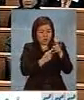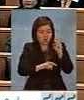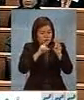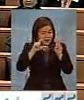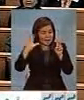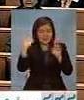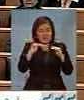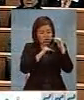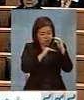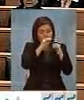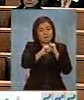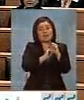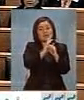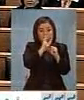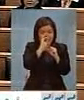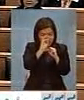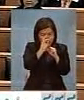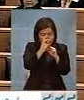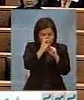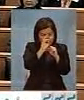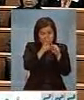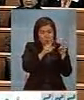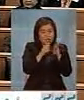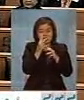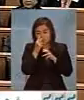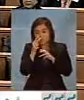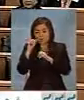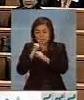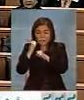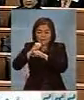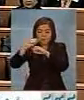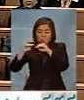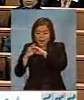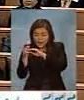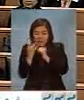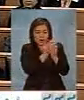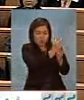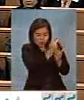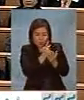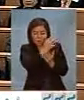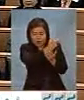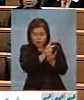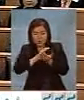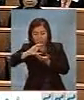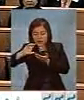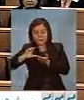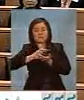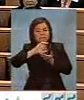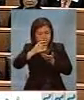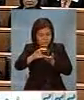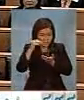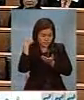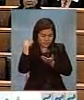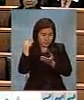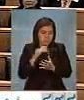7ปีเนี่ยก็เฉลี่ยดูความเหมาะสมของแต่ละโครงการประเด็นต่อมาครับท่านประธ